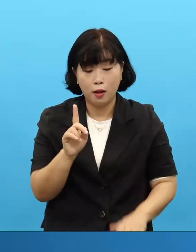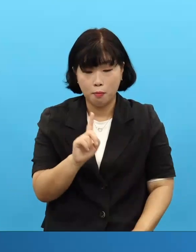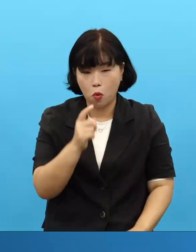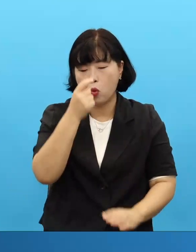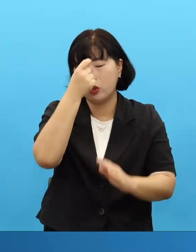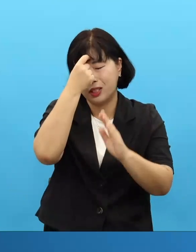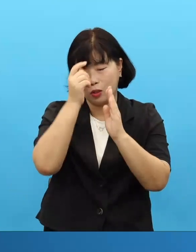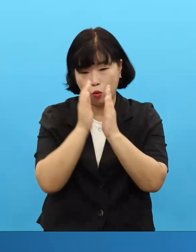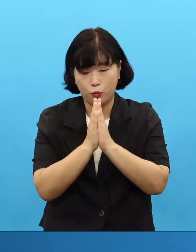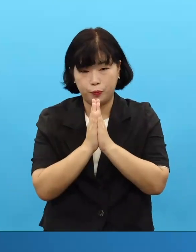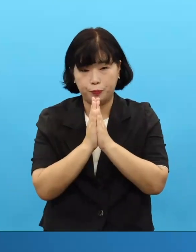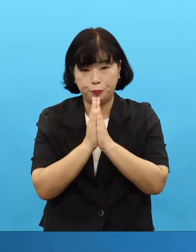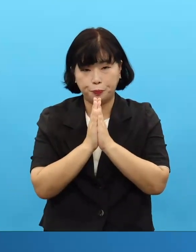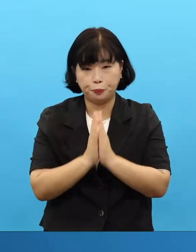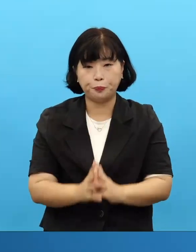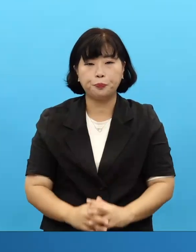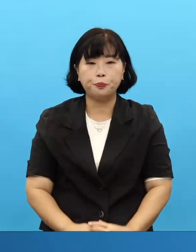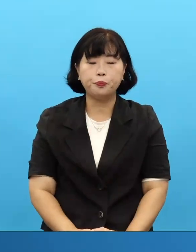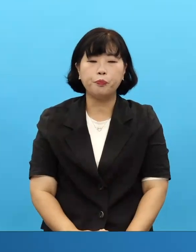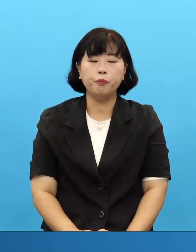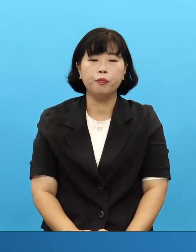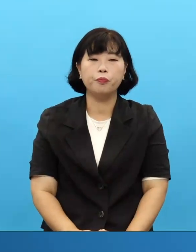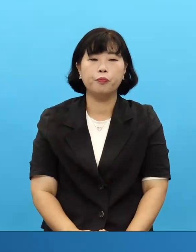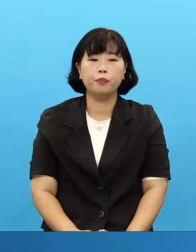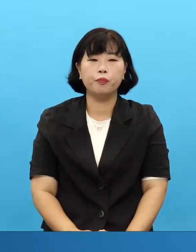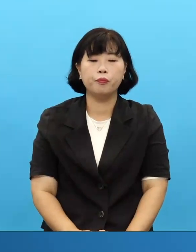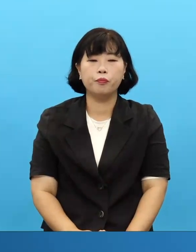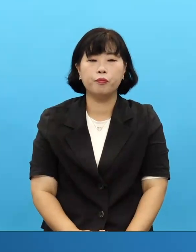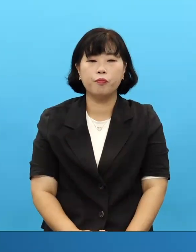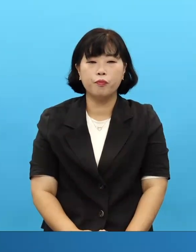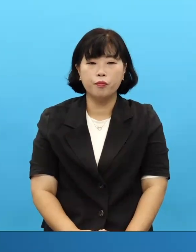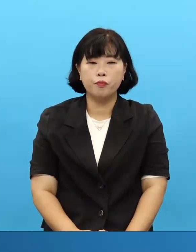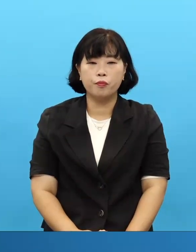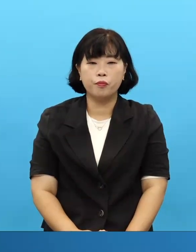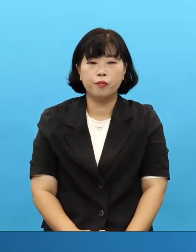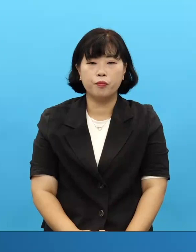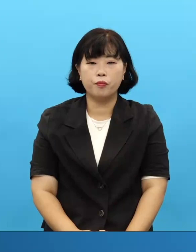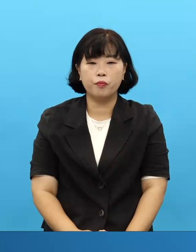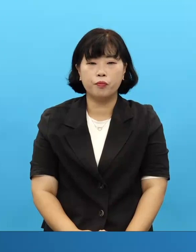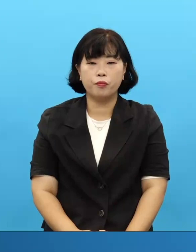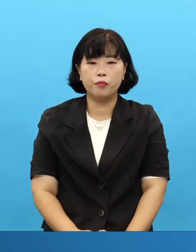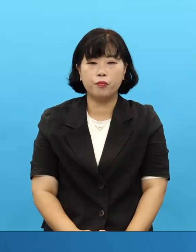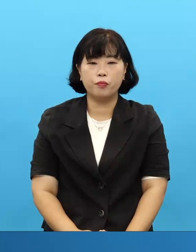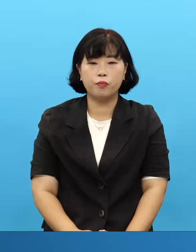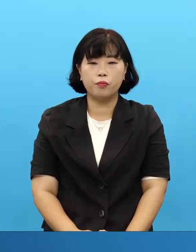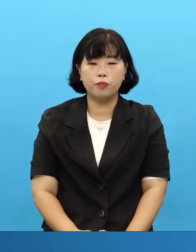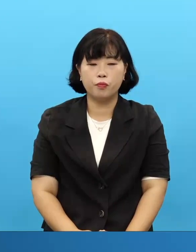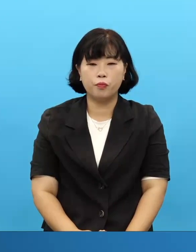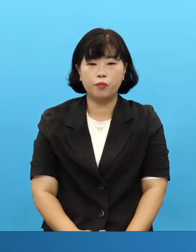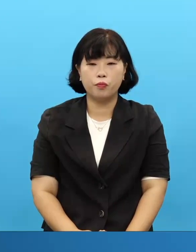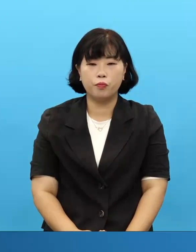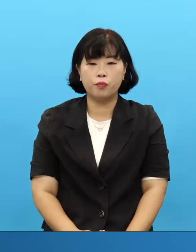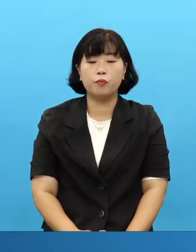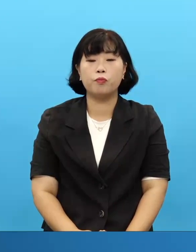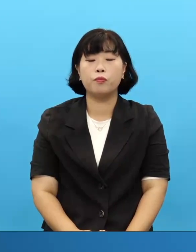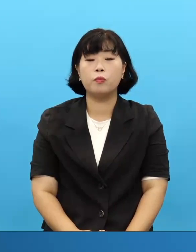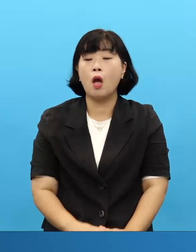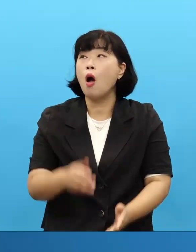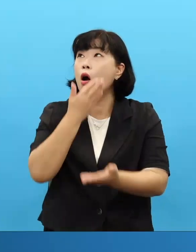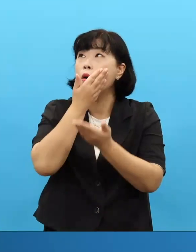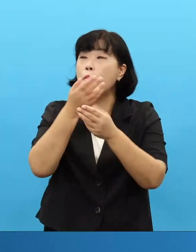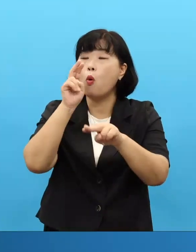Enjoying this is prayer. 말씀. The